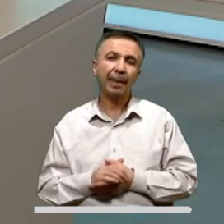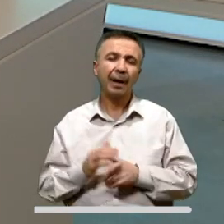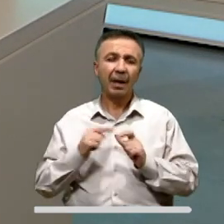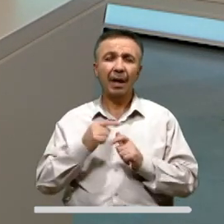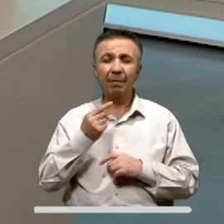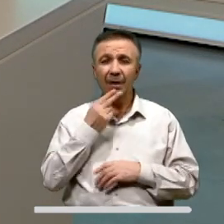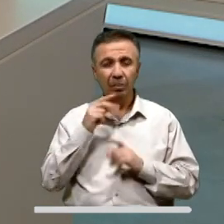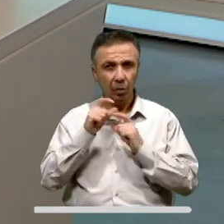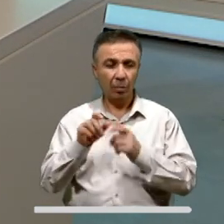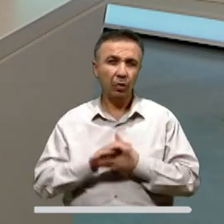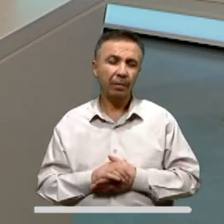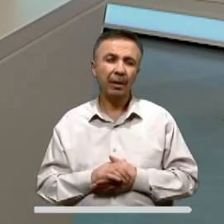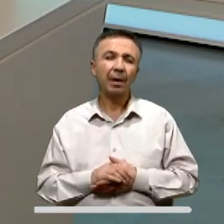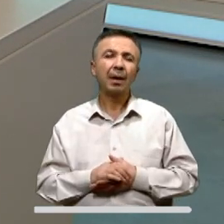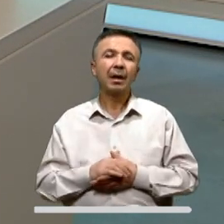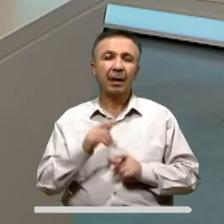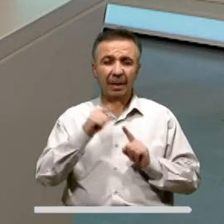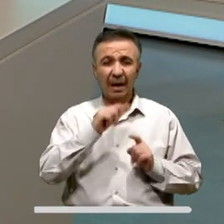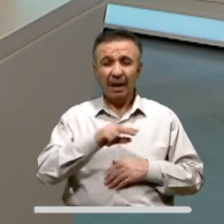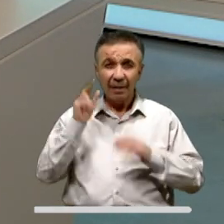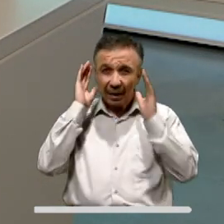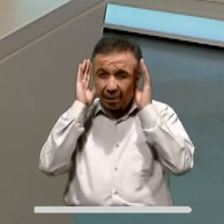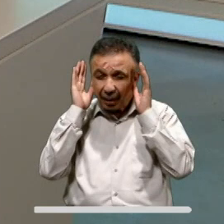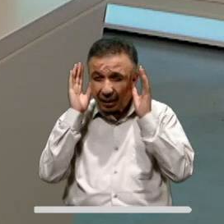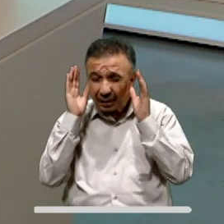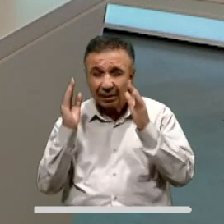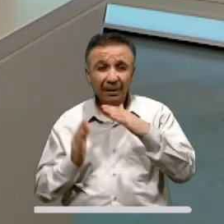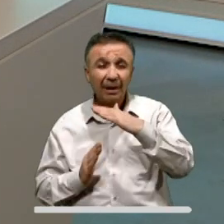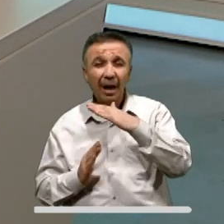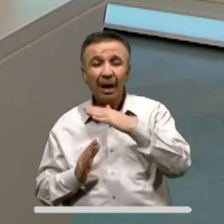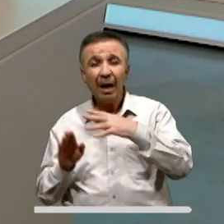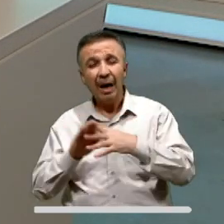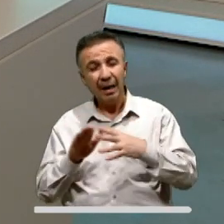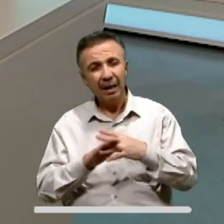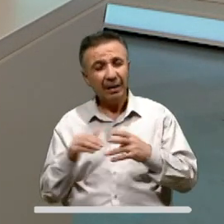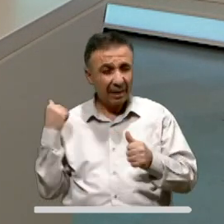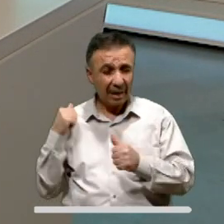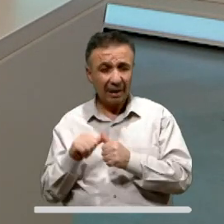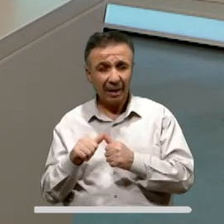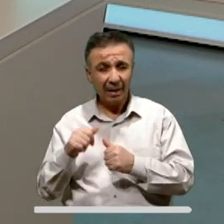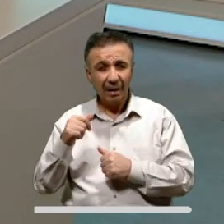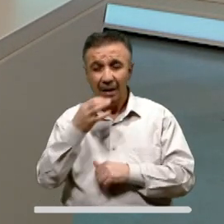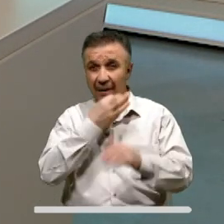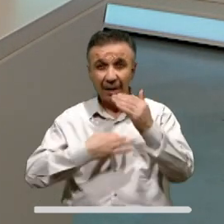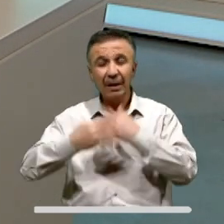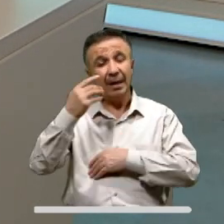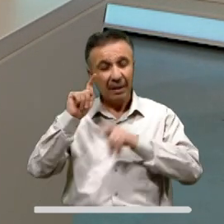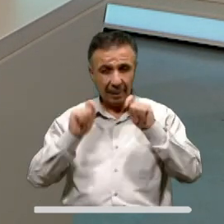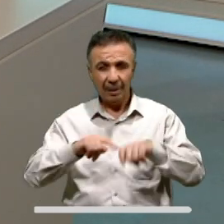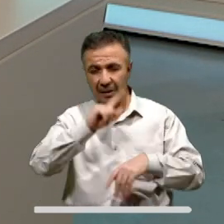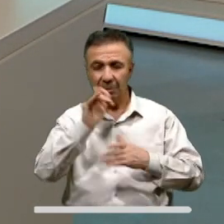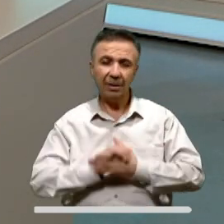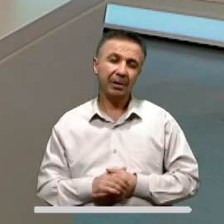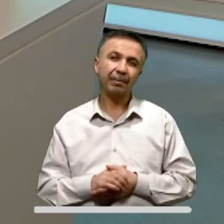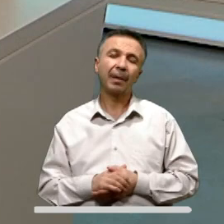sormuş. Diyor ki teravih namazında rekat aralarında tekraren niyet edecek miyiz? Evet, şimdi bu